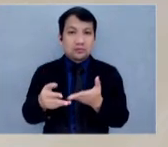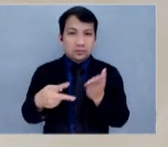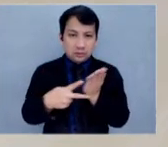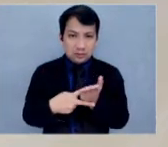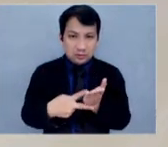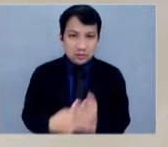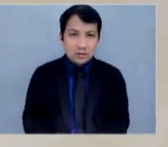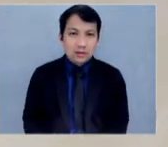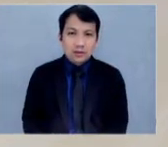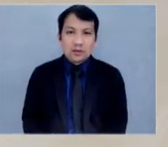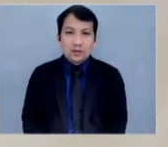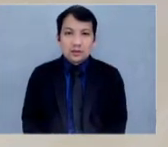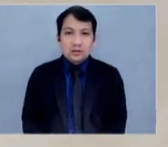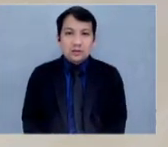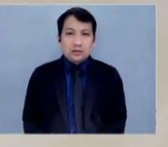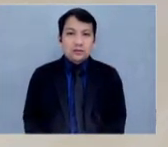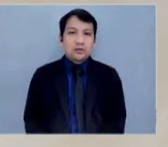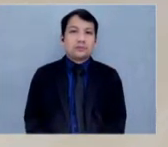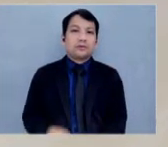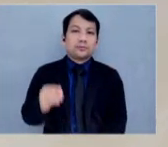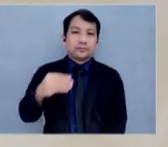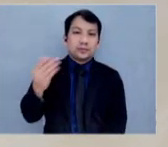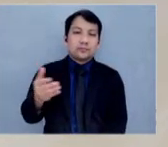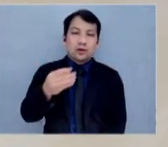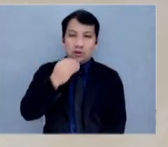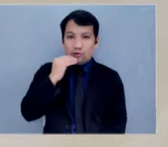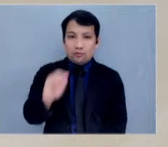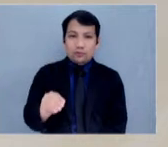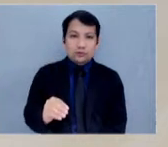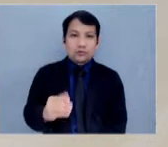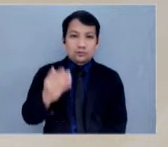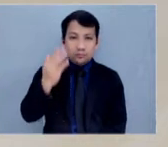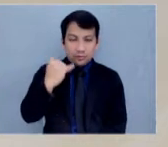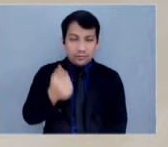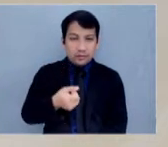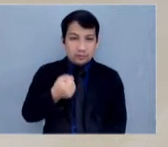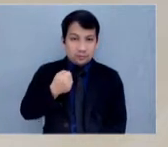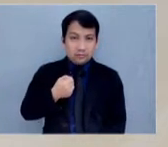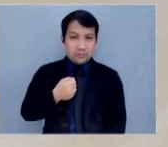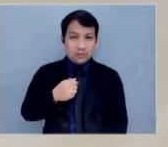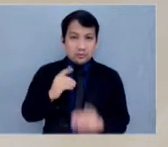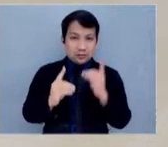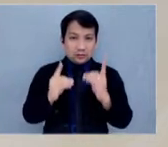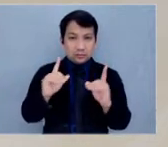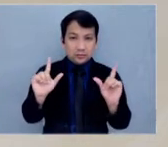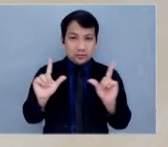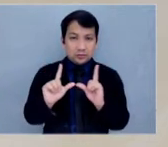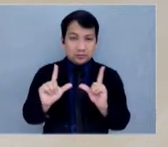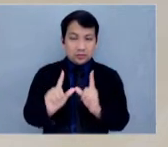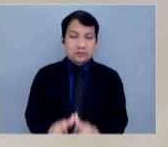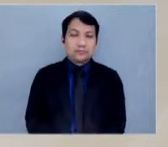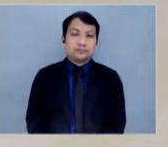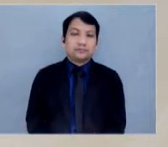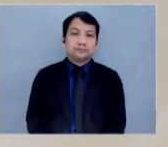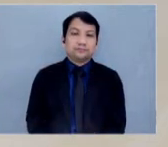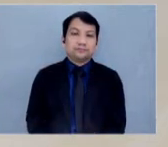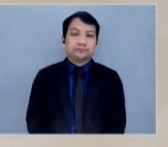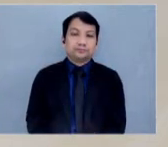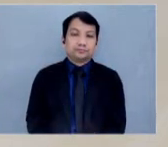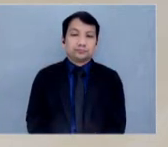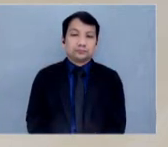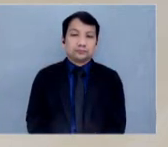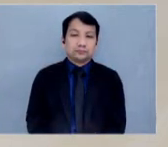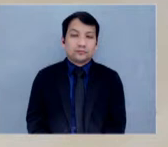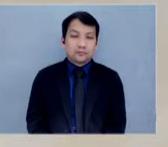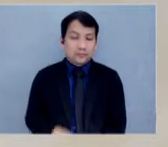ay bibigyan ng show cause order dahil na hawak na nga namin yung driver's license. Ang driver na tumakbo ay